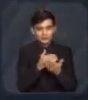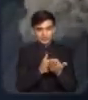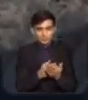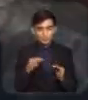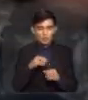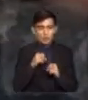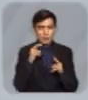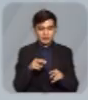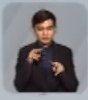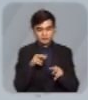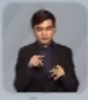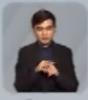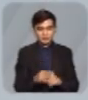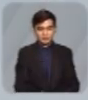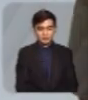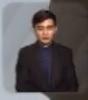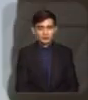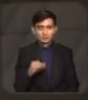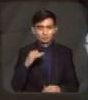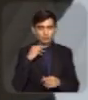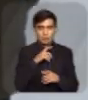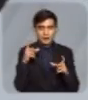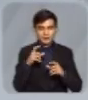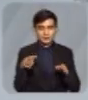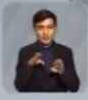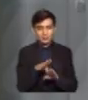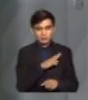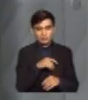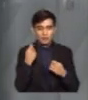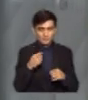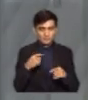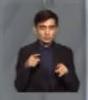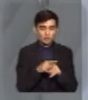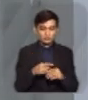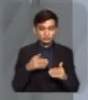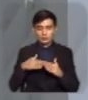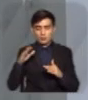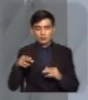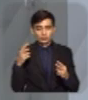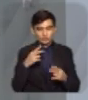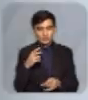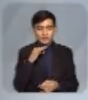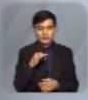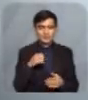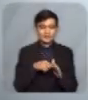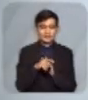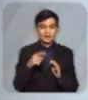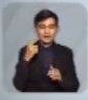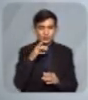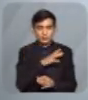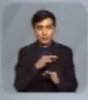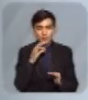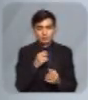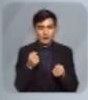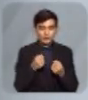меры безопасности. Многие магазины закрылись, потому что продавцам тоже нужно добраться домой. Некоторые горожане, не рассчитывая